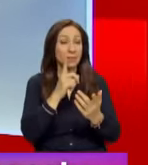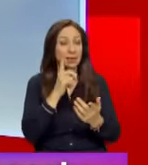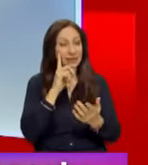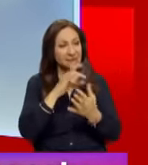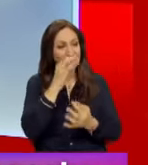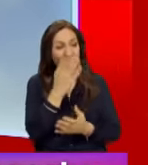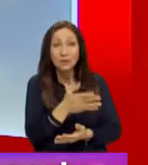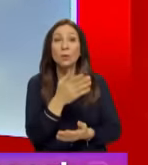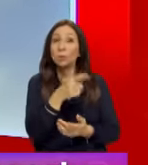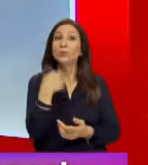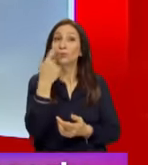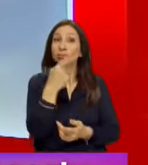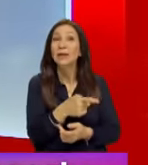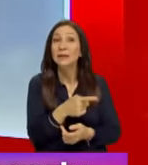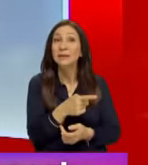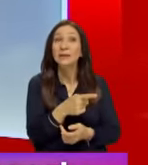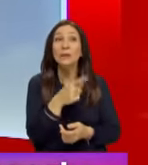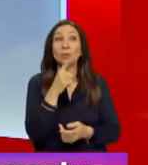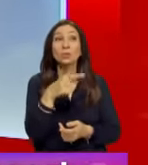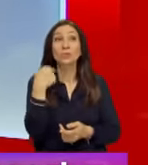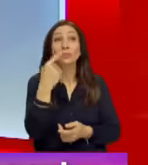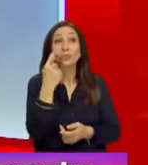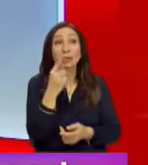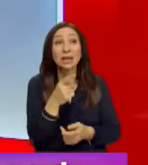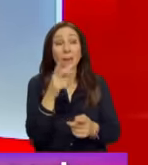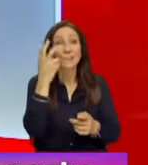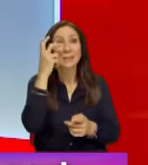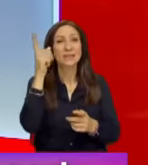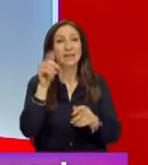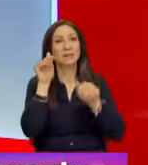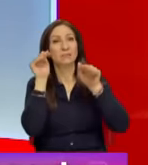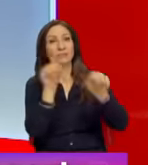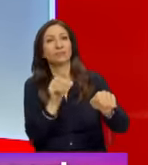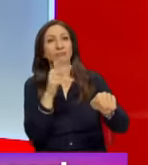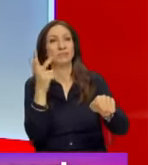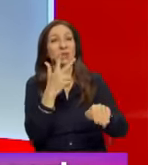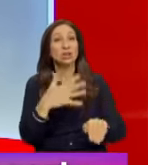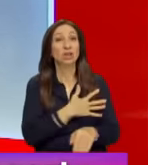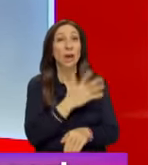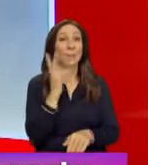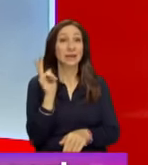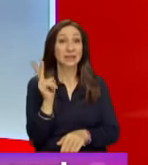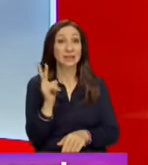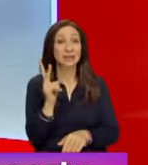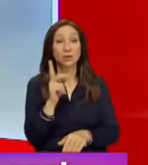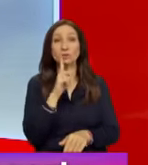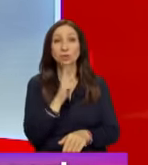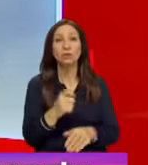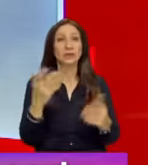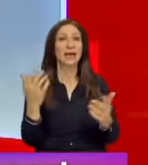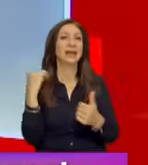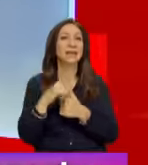Ferdi. Dolayısıyla bu nedenle de Manisa'da destek gördü. Cumhuriyet Halk Partisi'nin vaatleri de